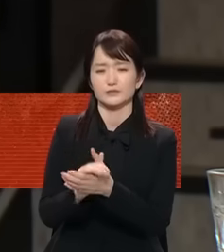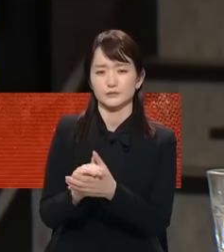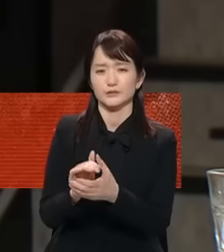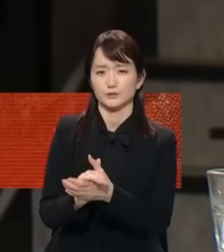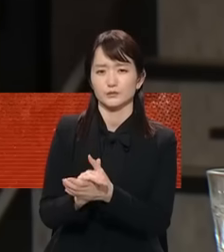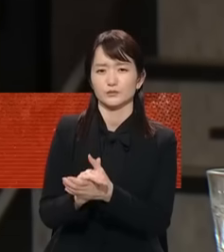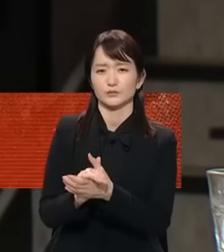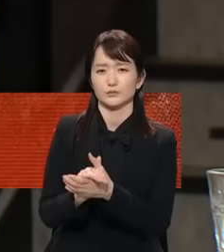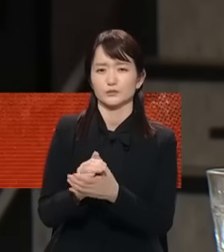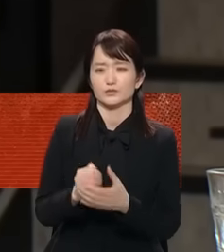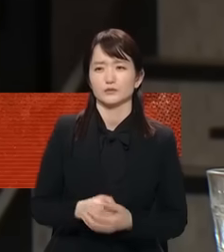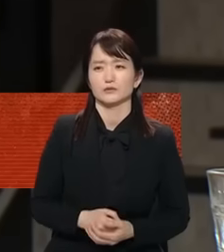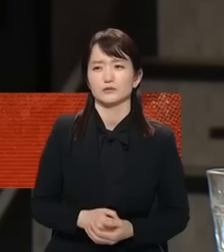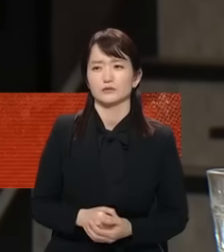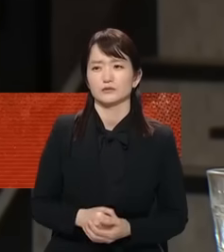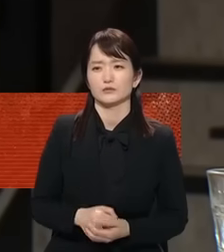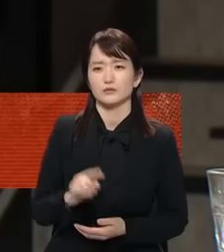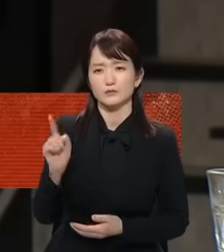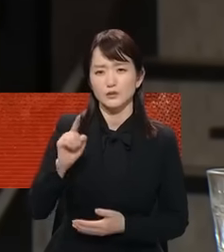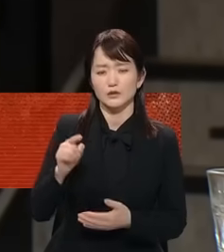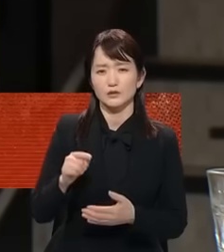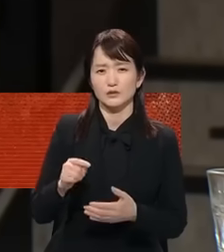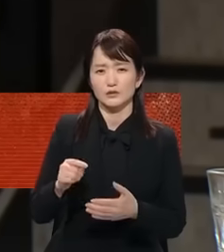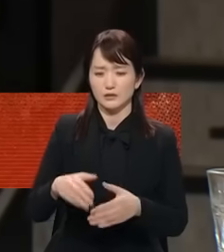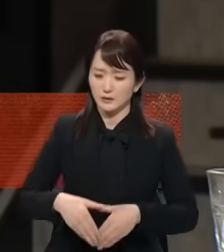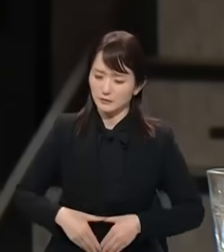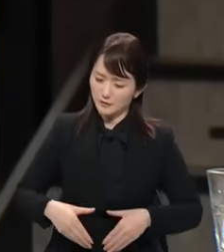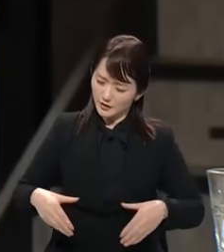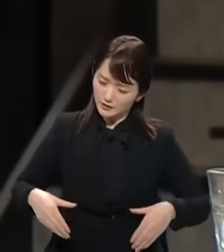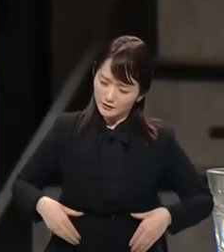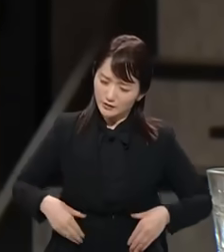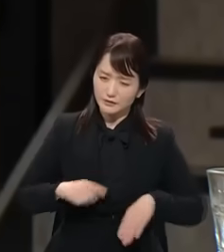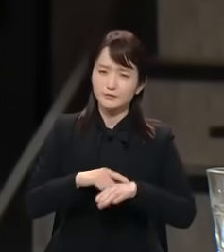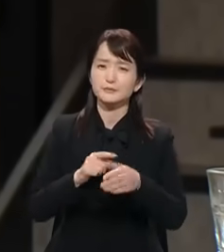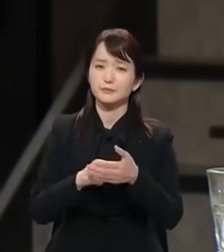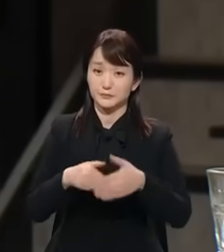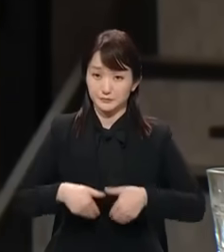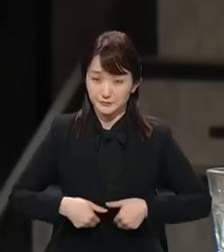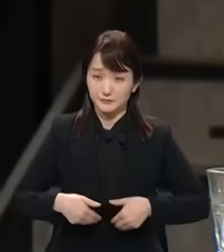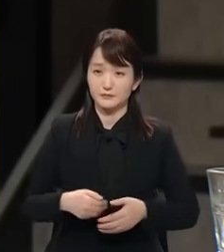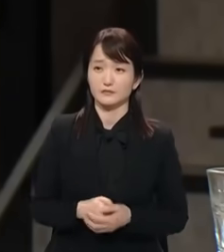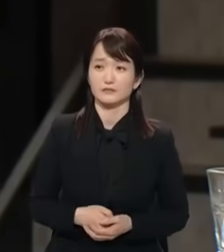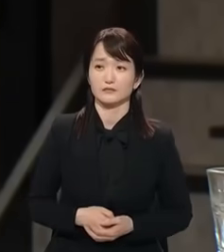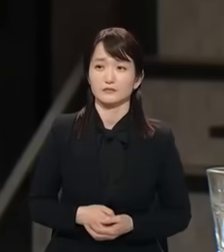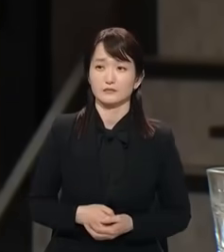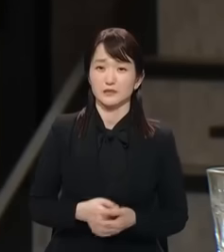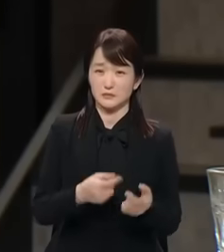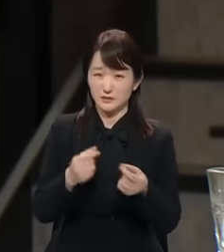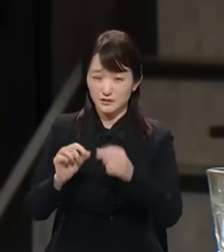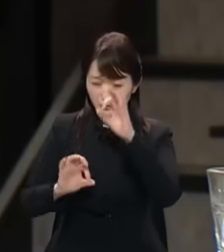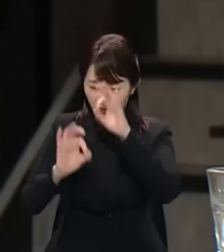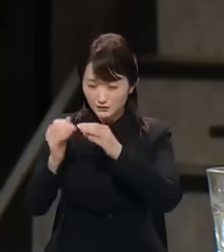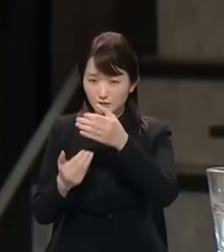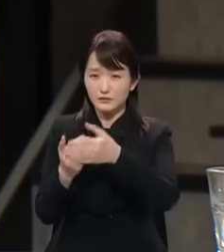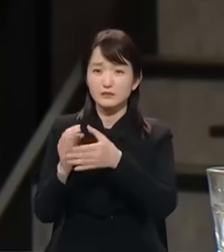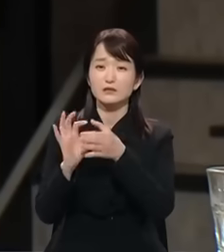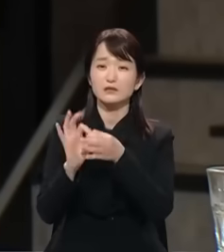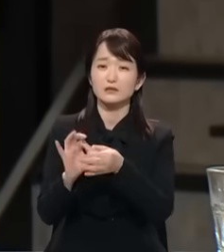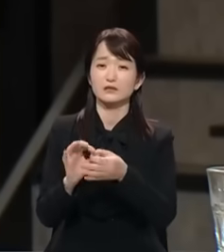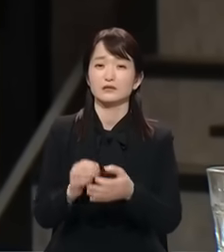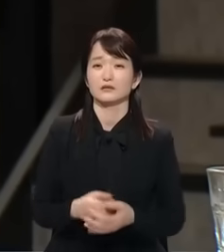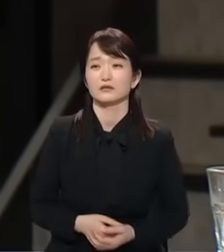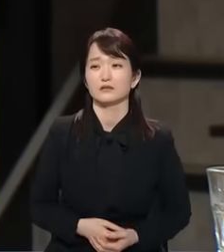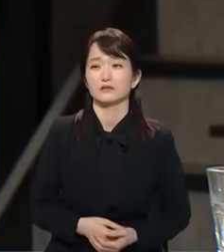이런 사람들에게 뭔가를 좀 배려하고 하는 이런 것들이 필요하지 않는가 우리가 이런 사건들을 통해서 어